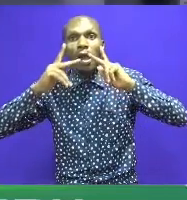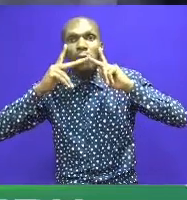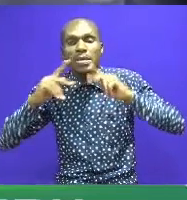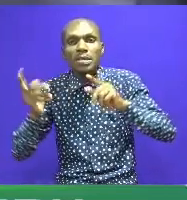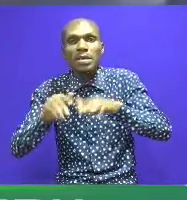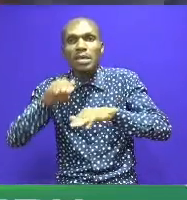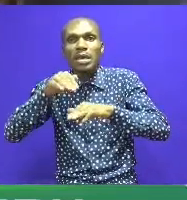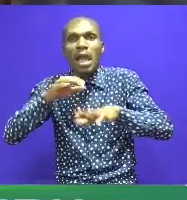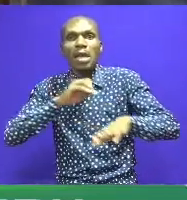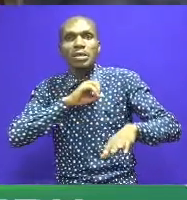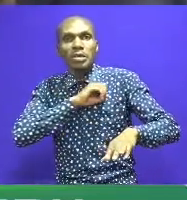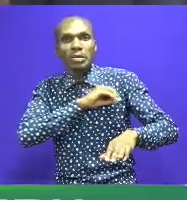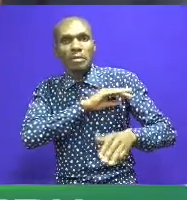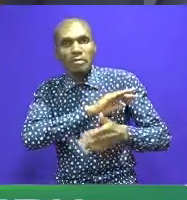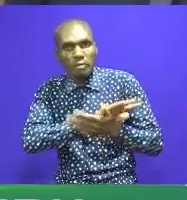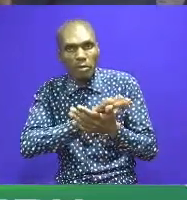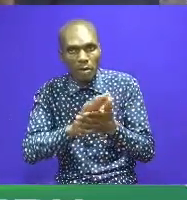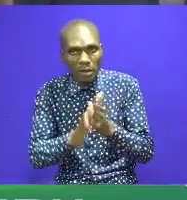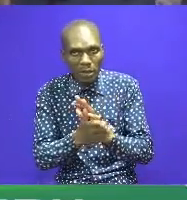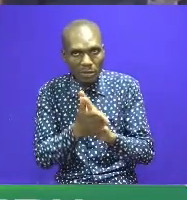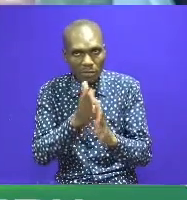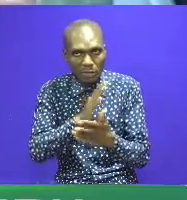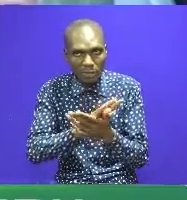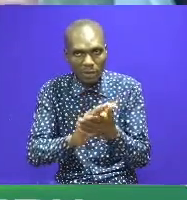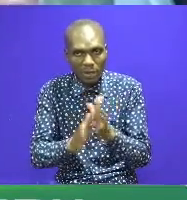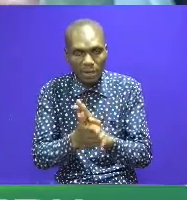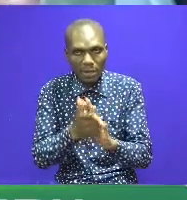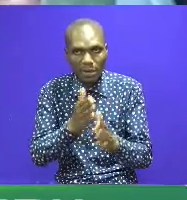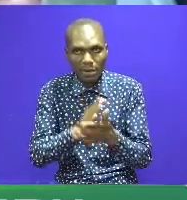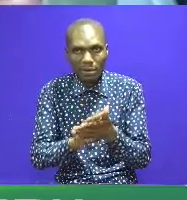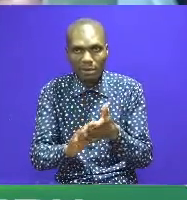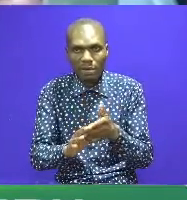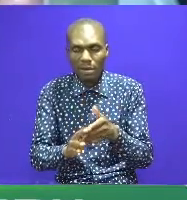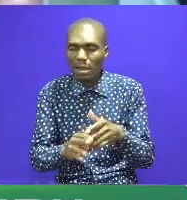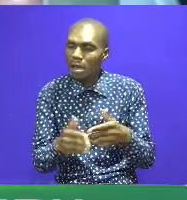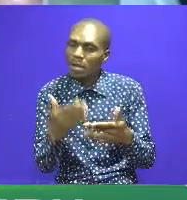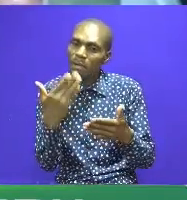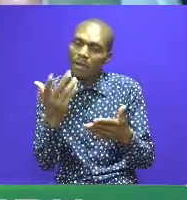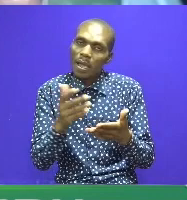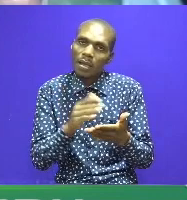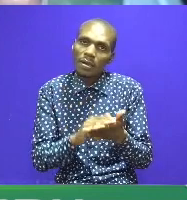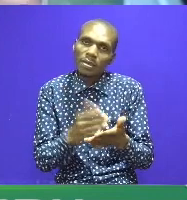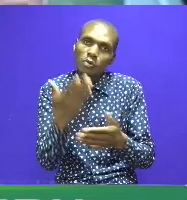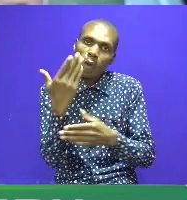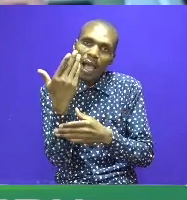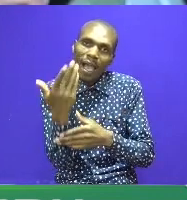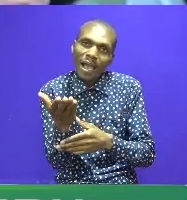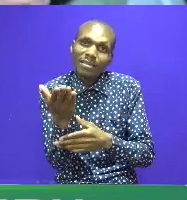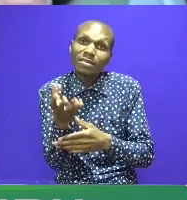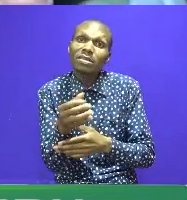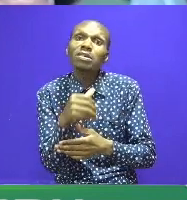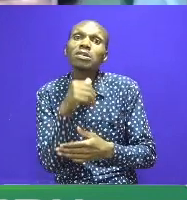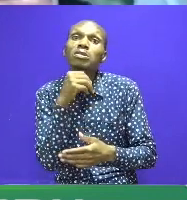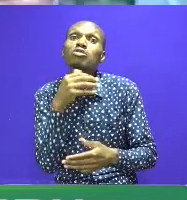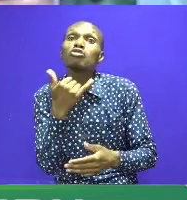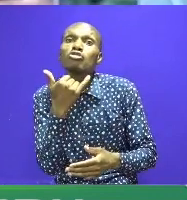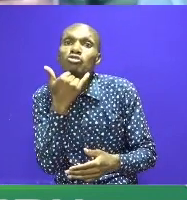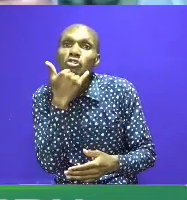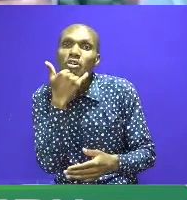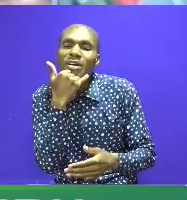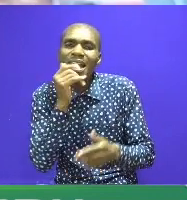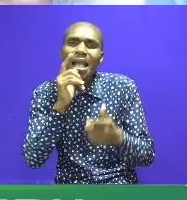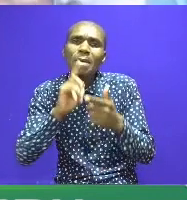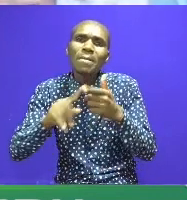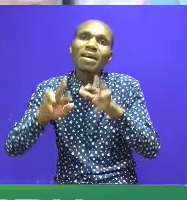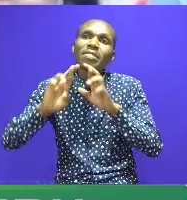asasaba amabera likali abamenyi bwenseme yo osaba nkori kobe nakirende ekoro kane